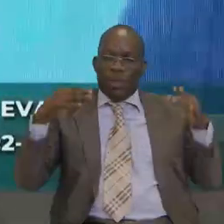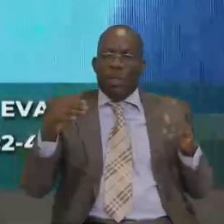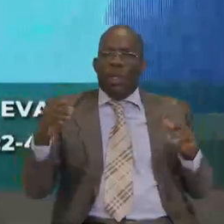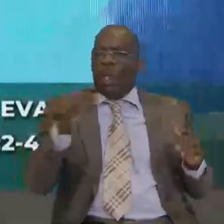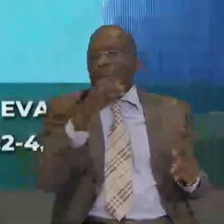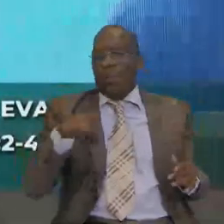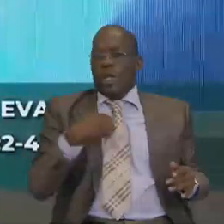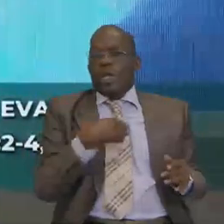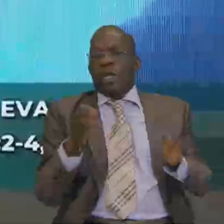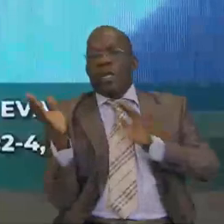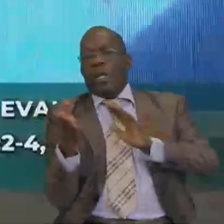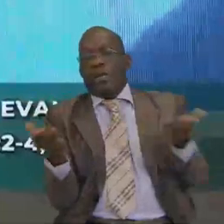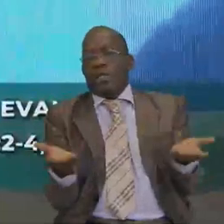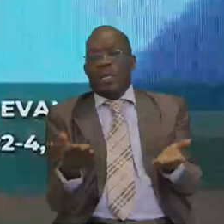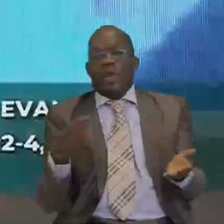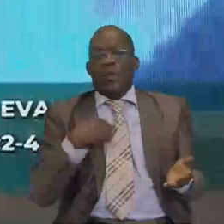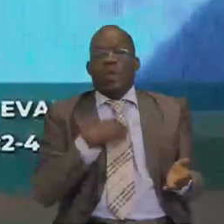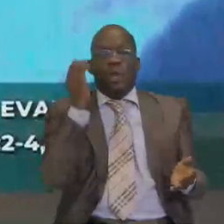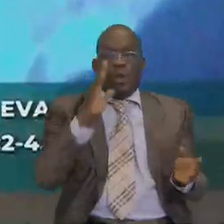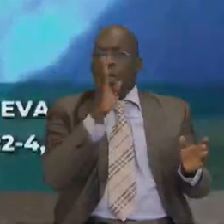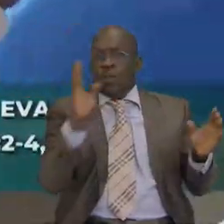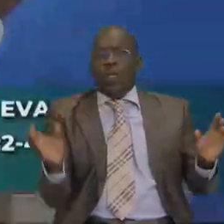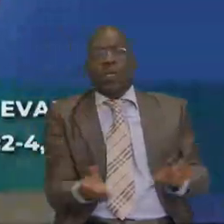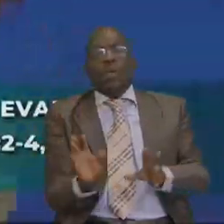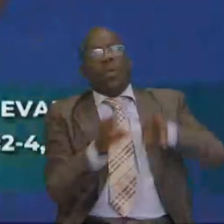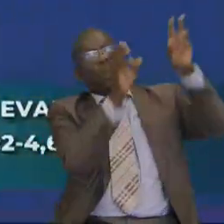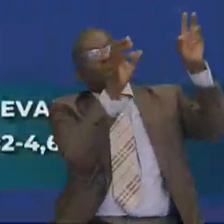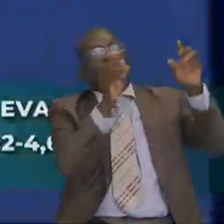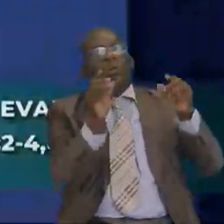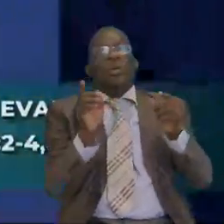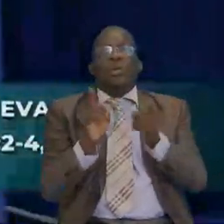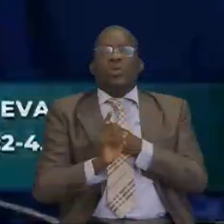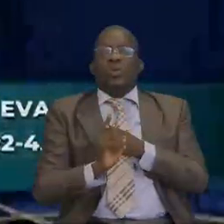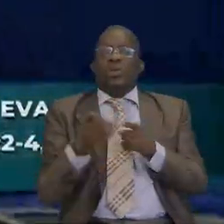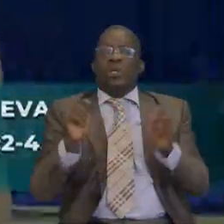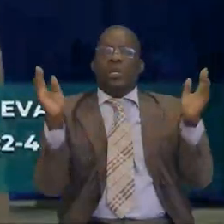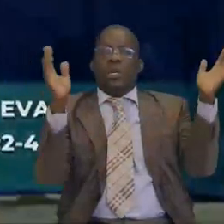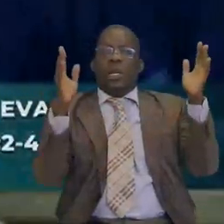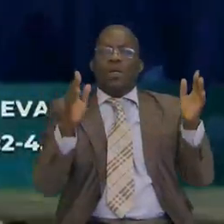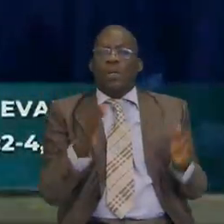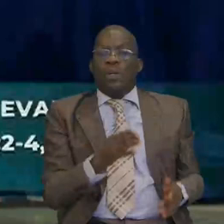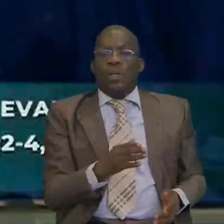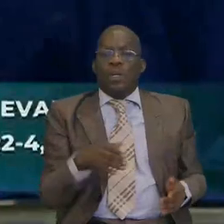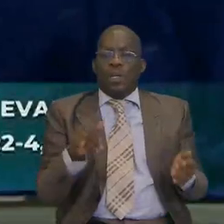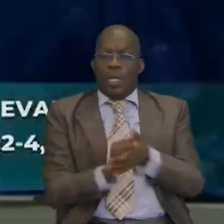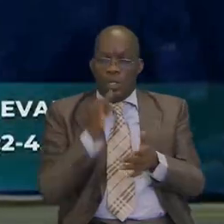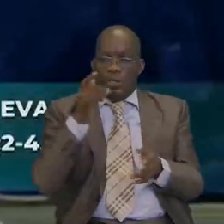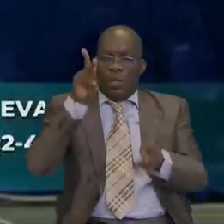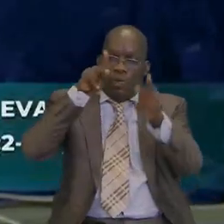restés vivants, nous serons tous ensemble enlevés avec eux dans l'air. Ça, c'est la prophétie venant de l'apôtre